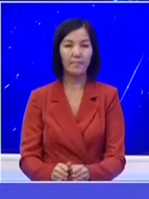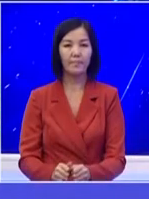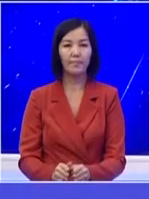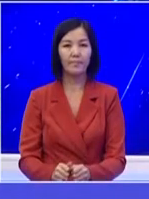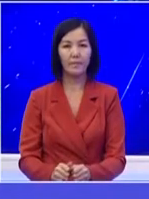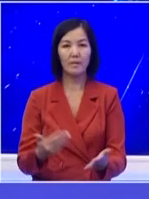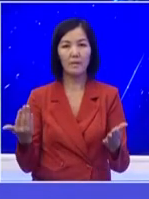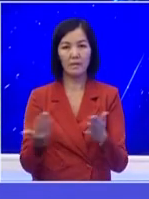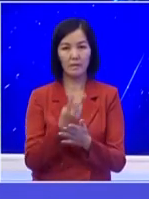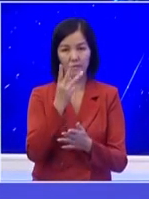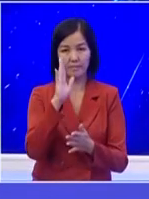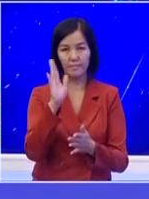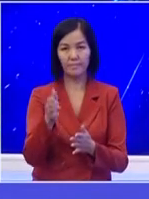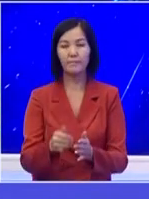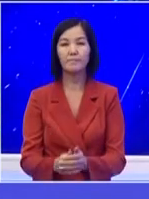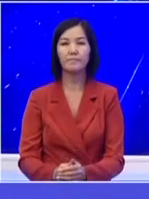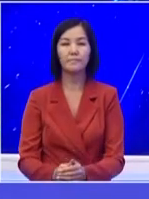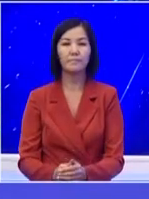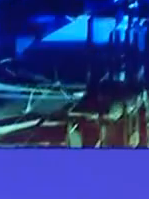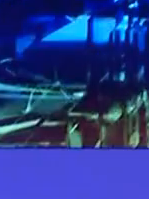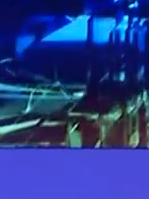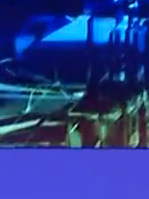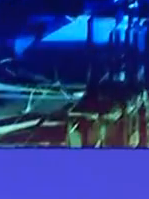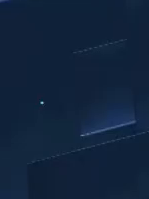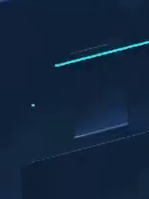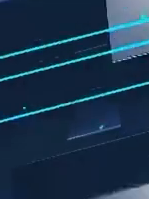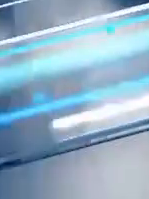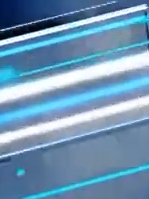В начале выпуска коротко о самом главном.